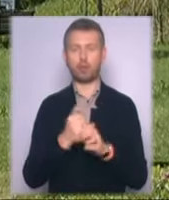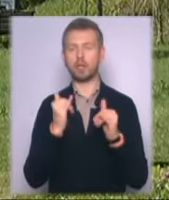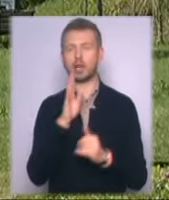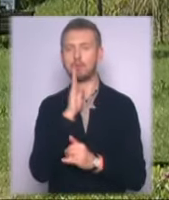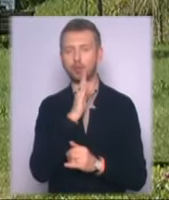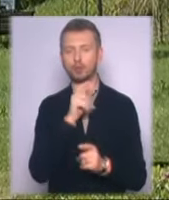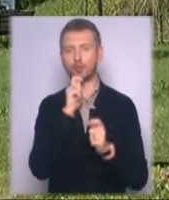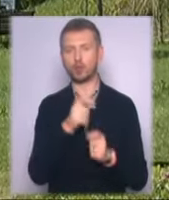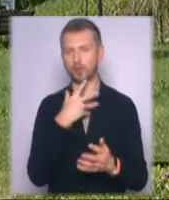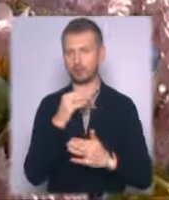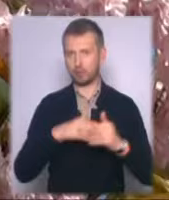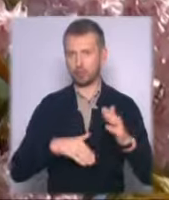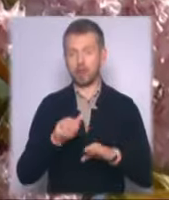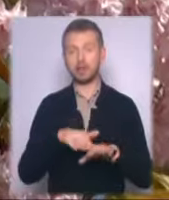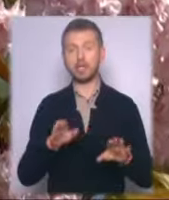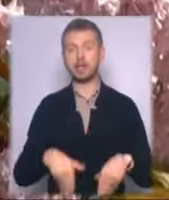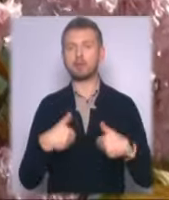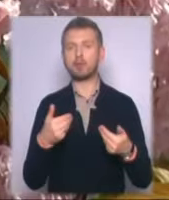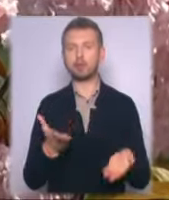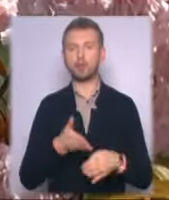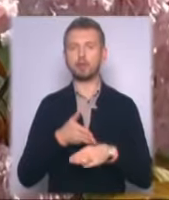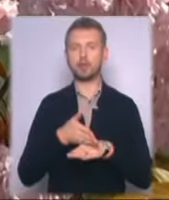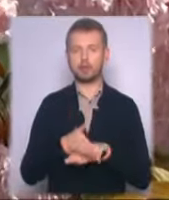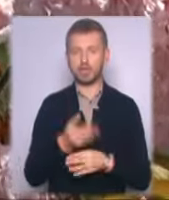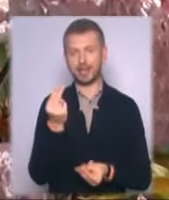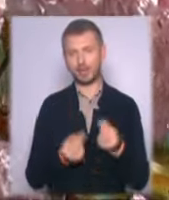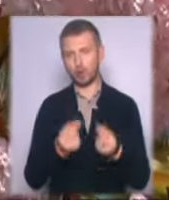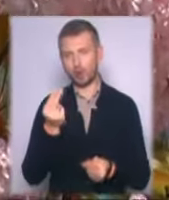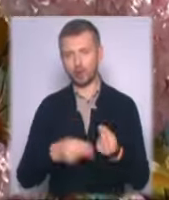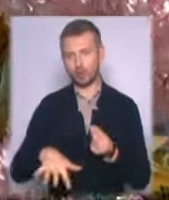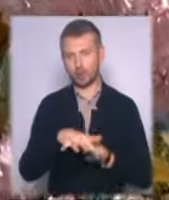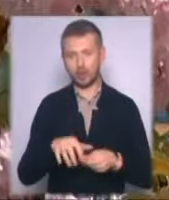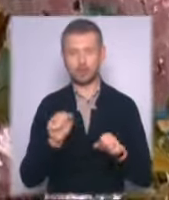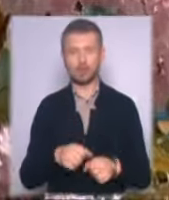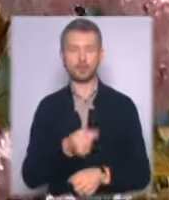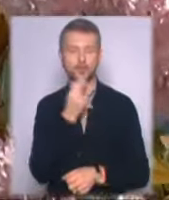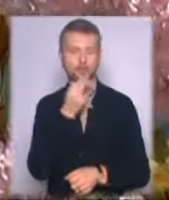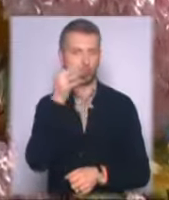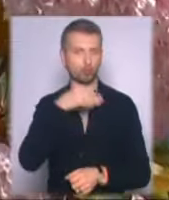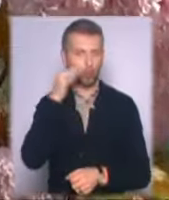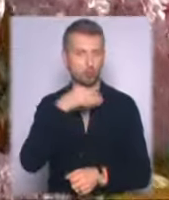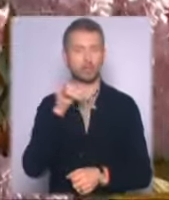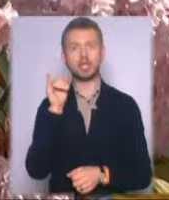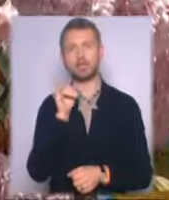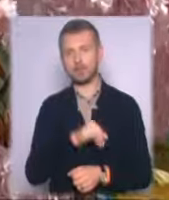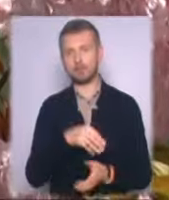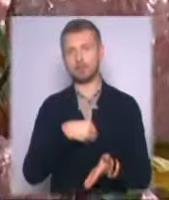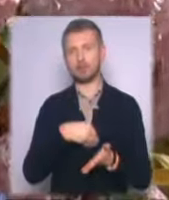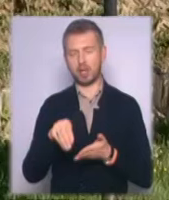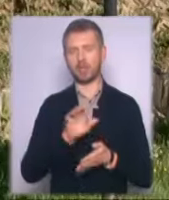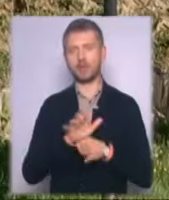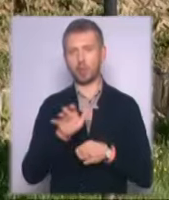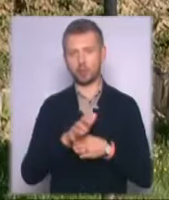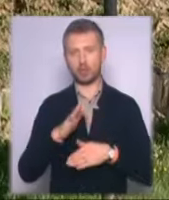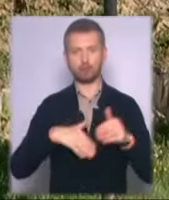руками. Дітям також запропонують відвідати ігротеку, можна буде скуштувати солодощі та придбати вироби ручної роботи на благодійному